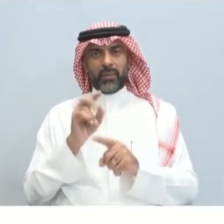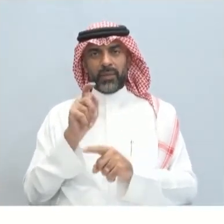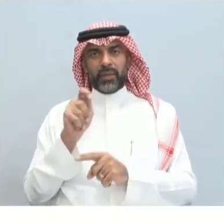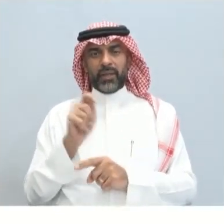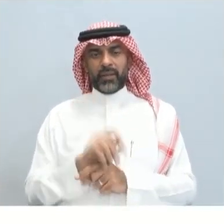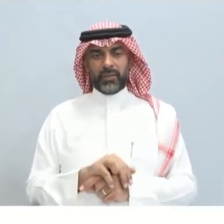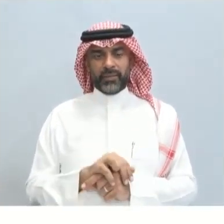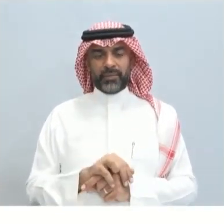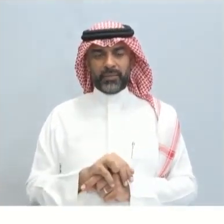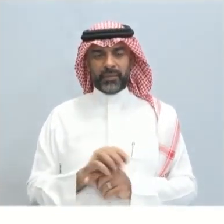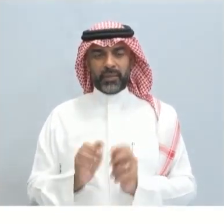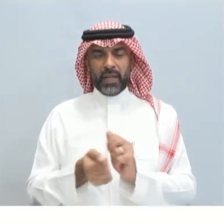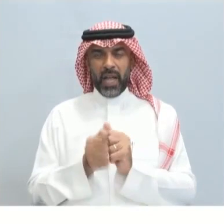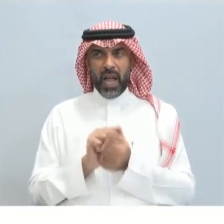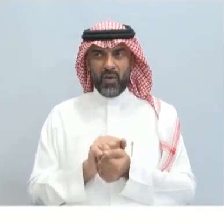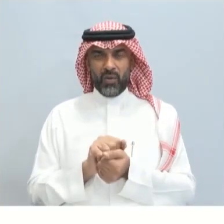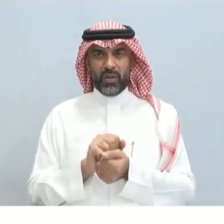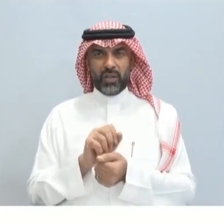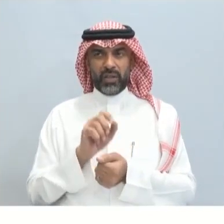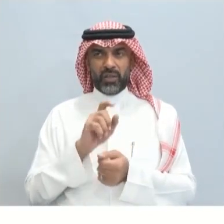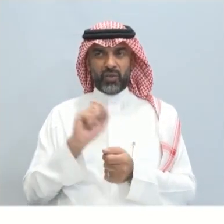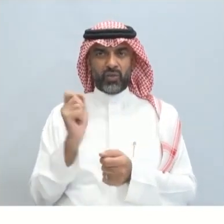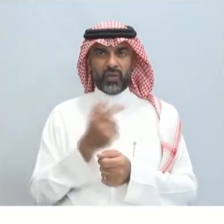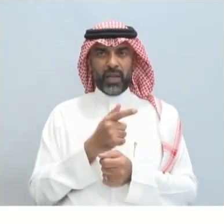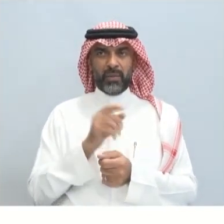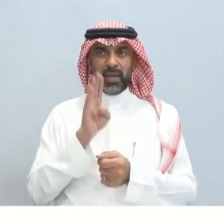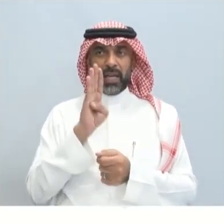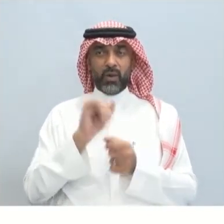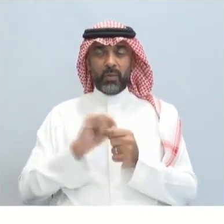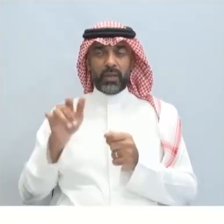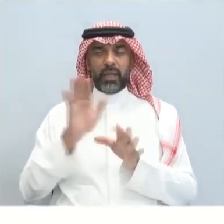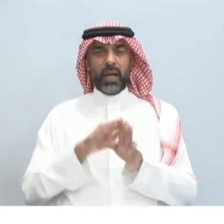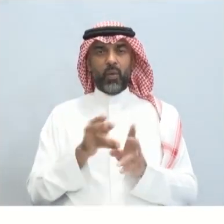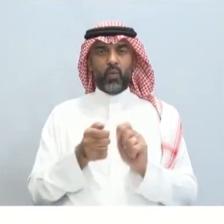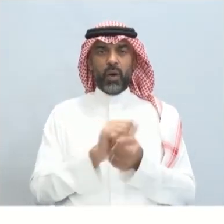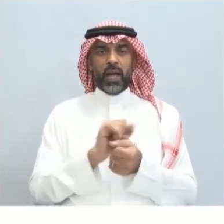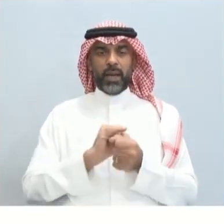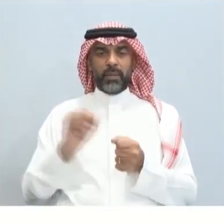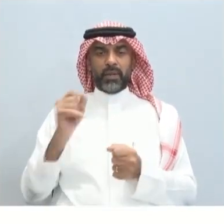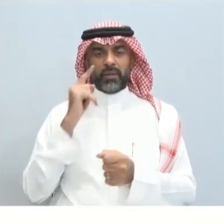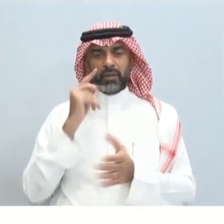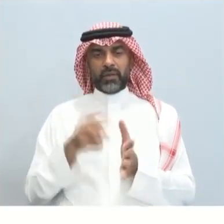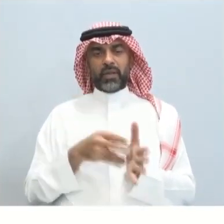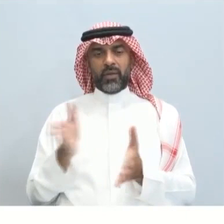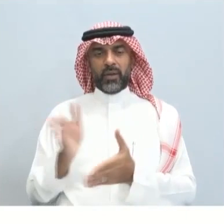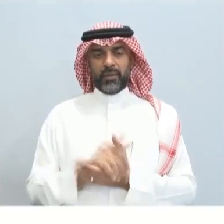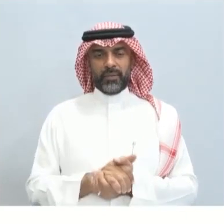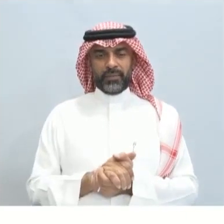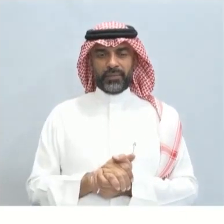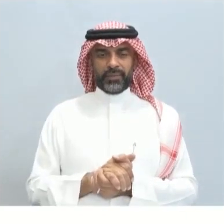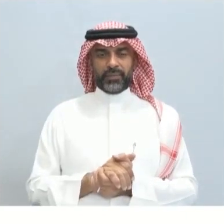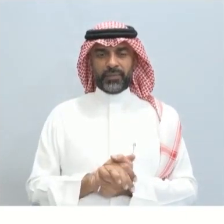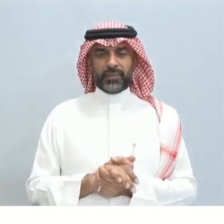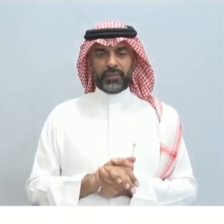طبعا نحول السرعه الى من الكيلومتر الى المتر نحصل على قيمه السرعه ما تردد